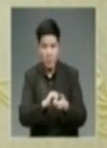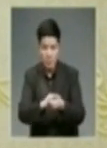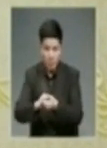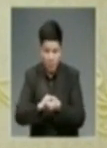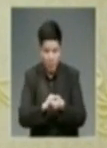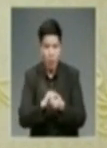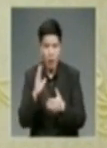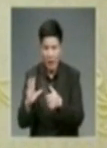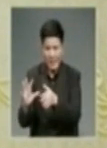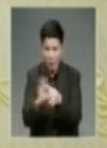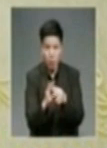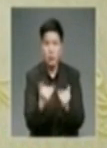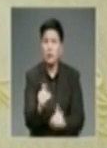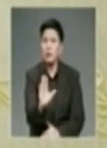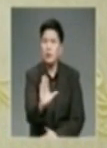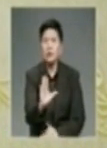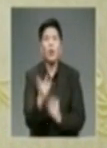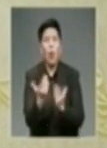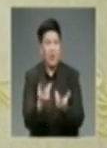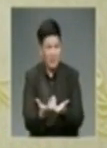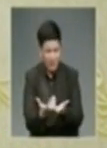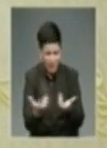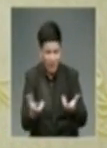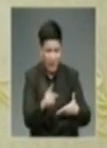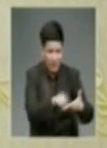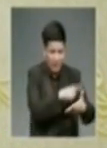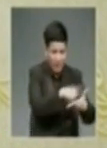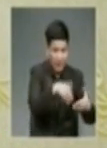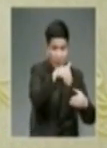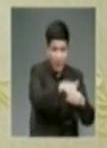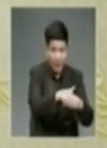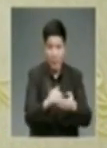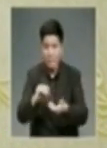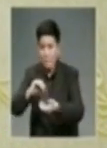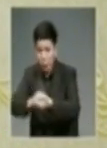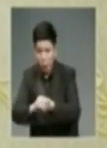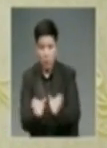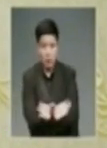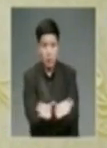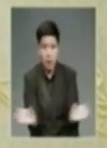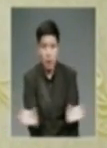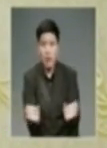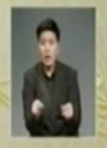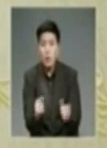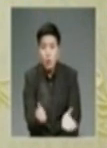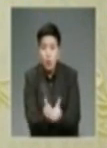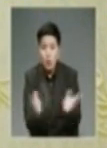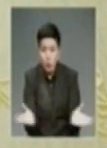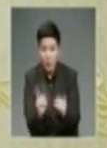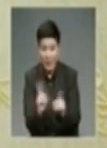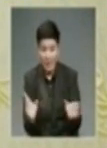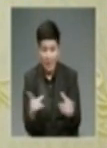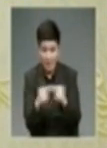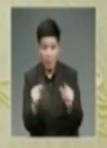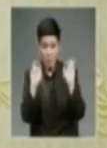มาพันกันมาเกี่ยวกันผมว่ามันน่าจะเป็นคนละเรื่องเดียวกันนะครับมันส่งเสริมกันแต่มันไม่ใช่เรื่องเดียวกันนะหล